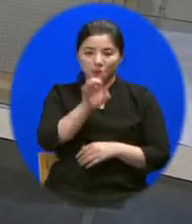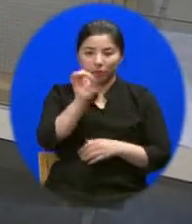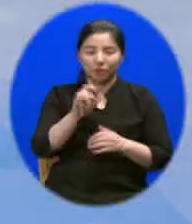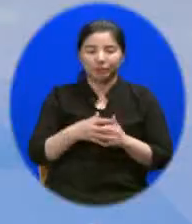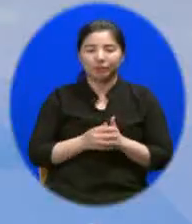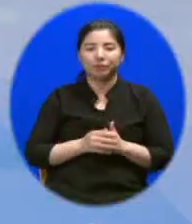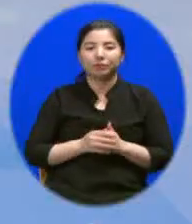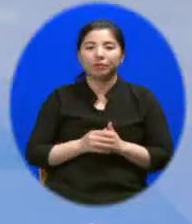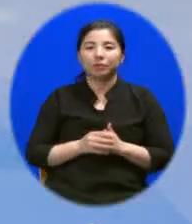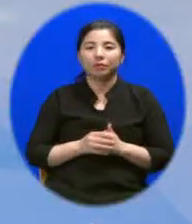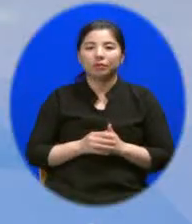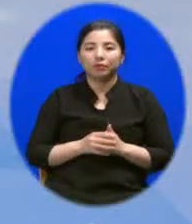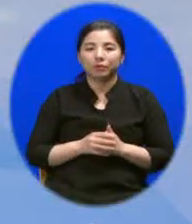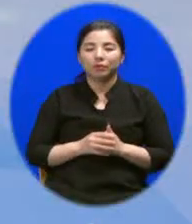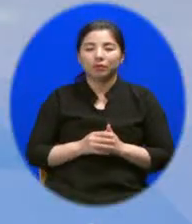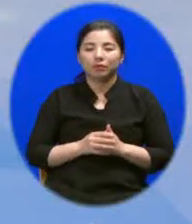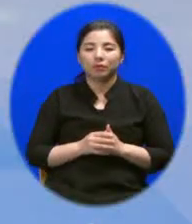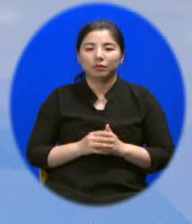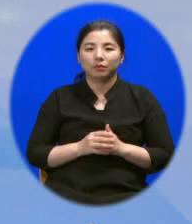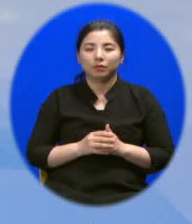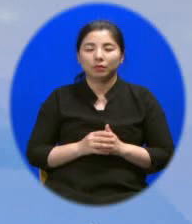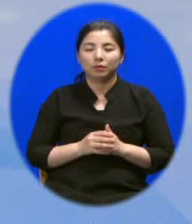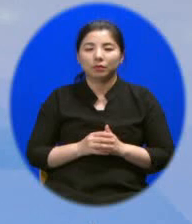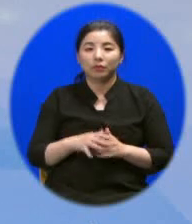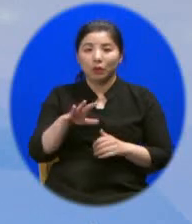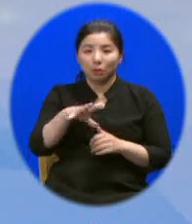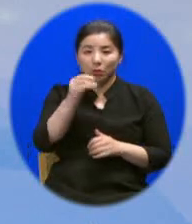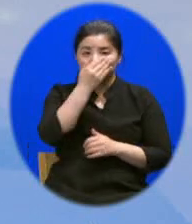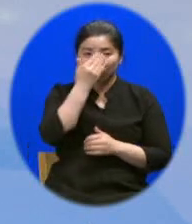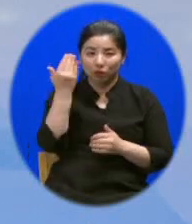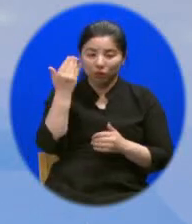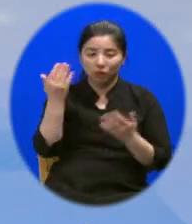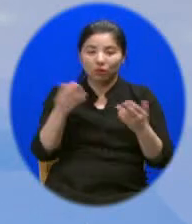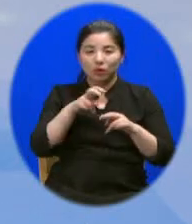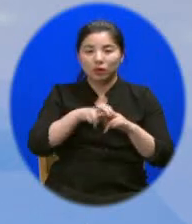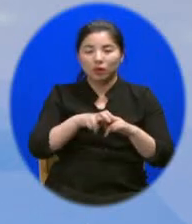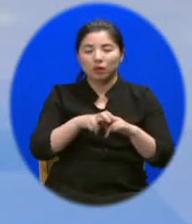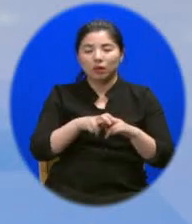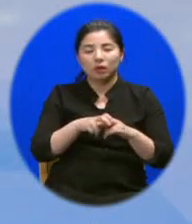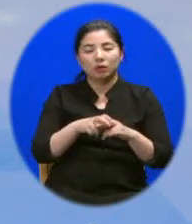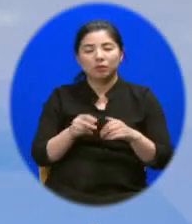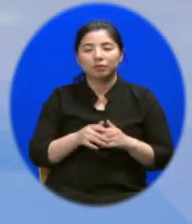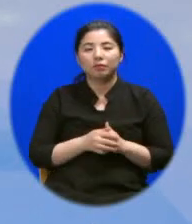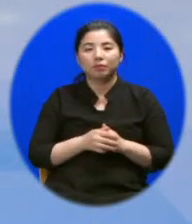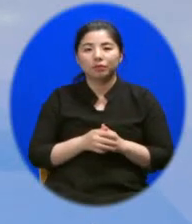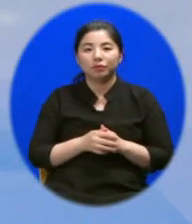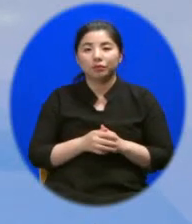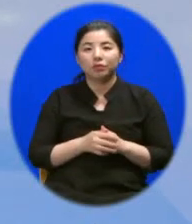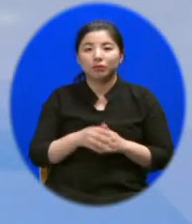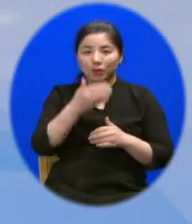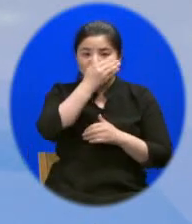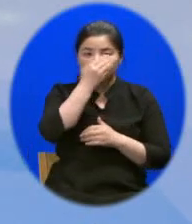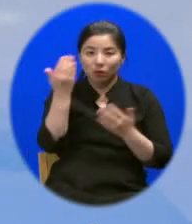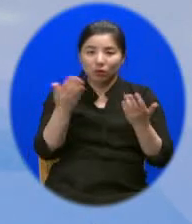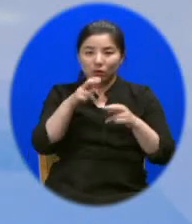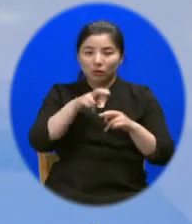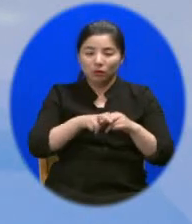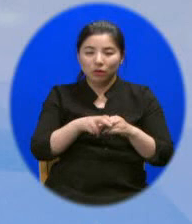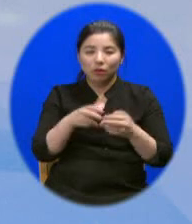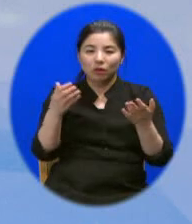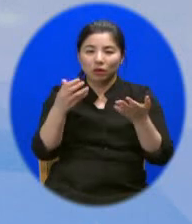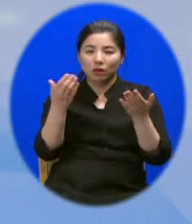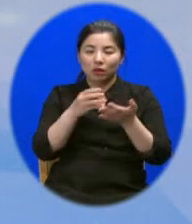아시죠 예 아 먼저 청년일자리 좀 책부터 말씀드리겠습니다 청년 일자리 정책은